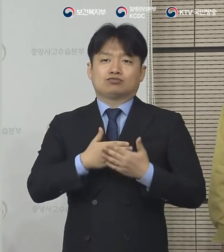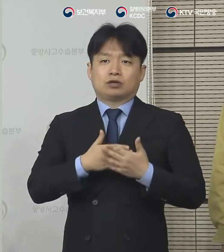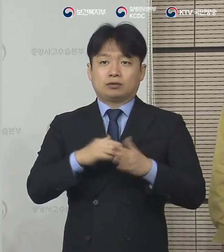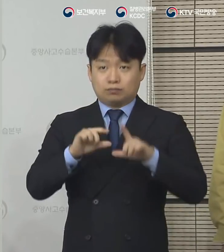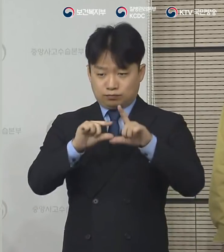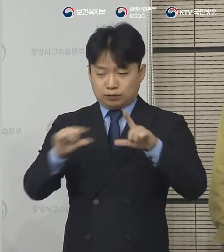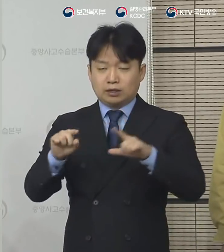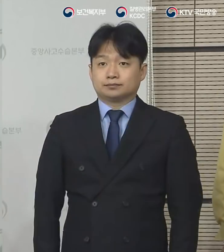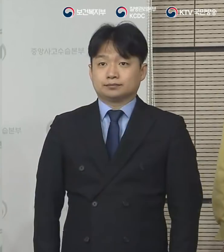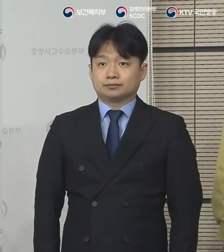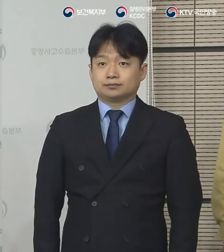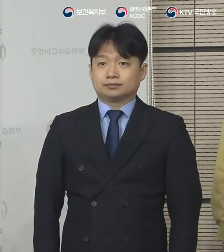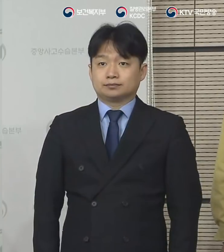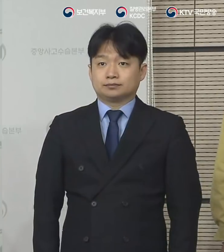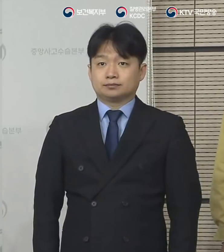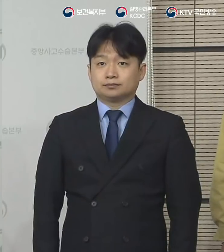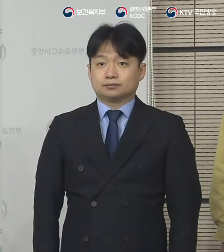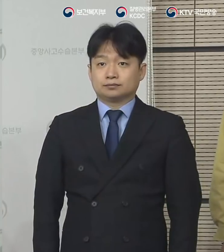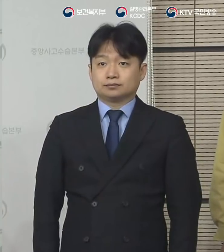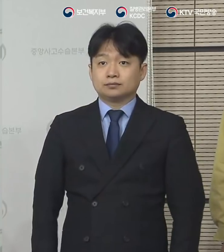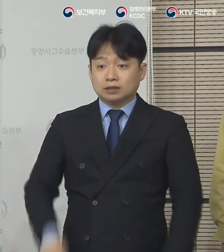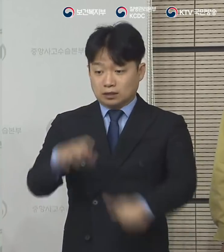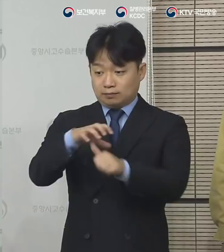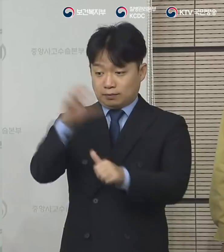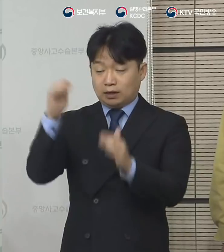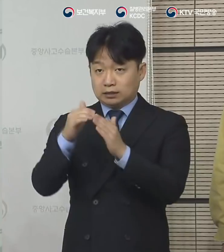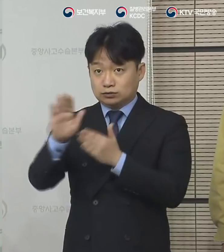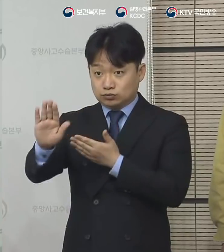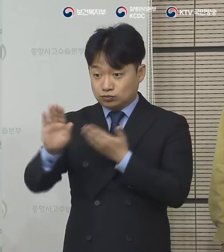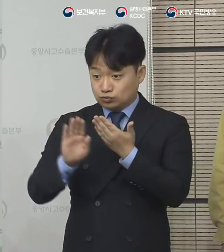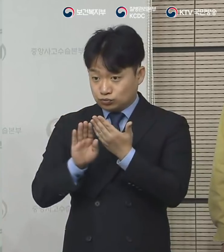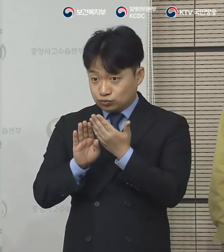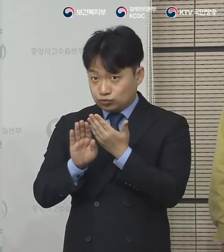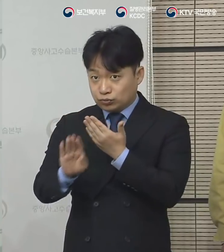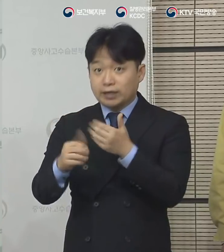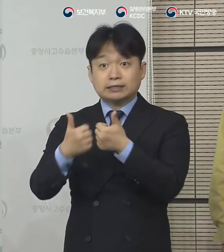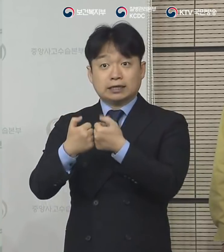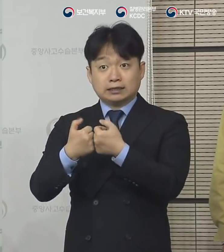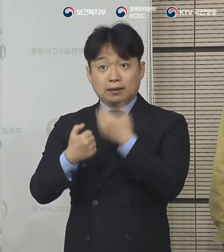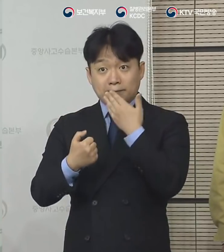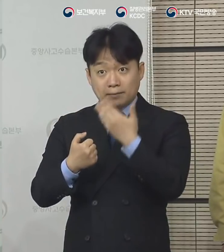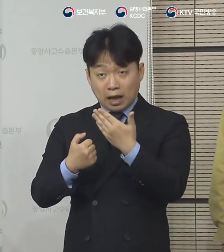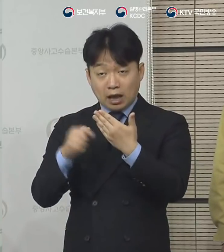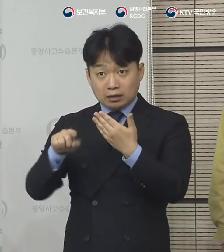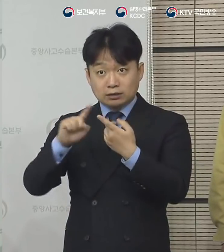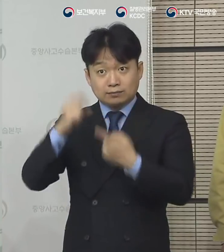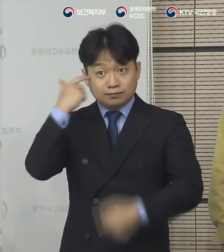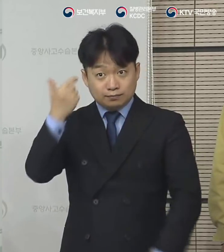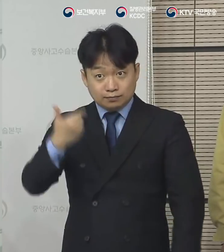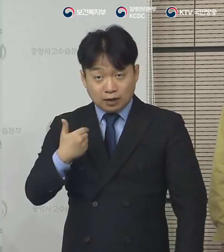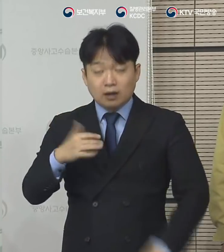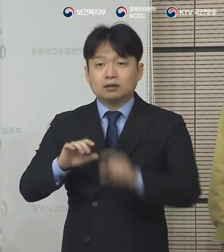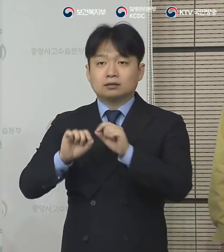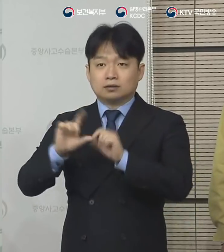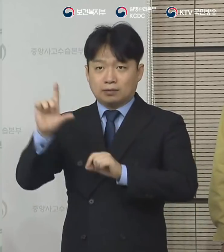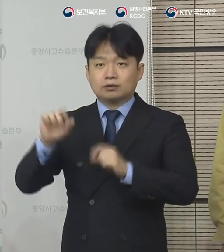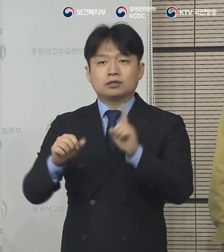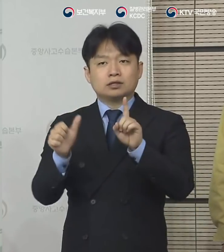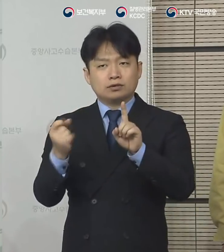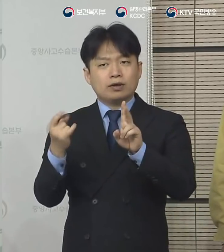이제 이루어졌었습니다. 그리고 퇴소하신 이후에 이제 상담은 저희가 이제 거의 대부분 안정적으로 1,